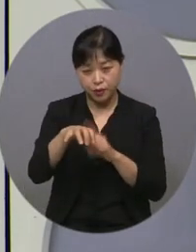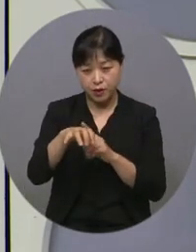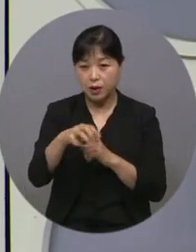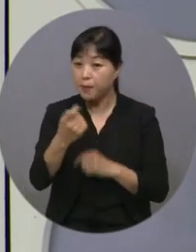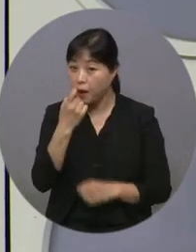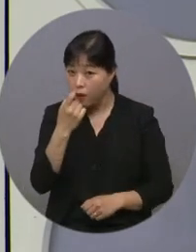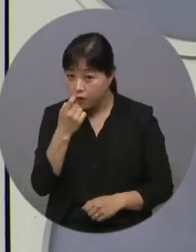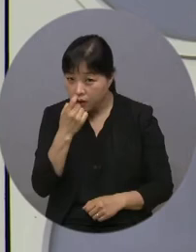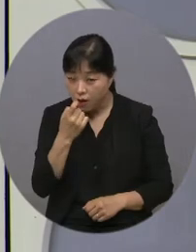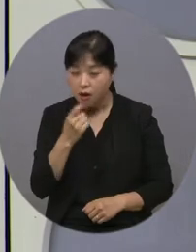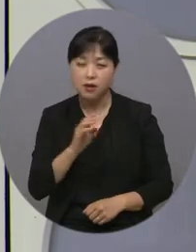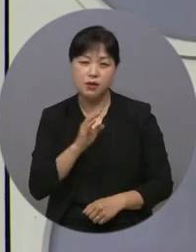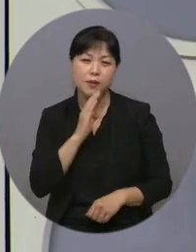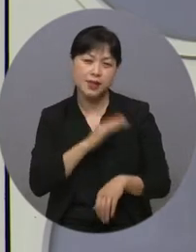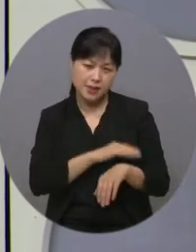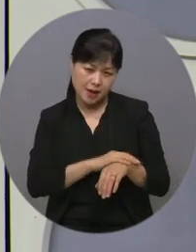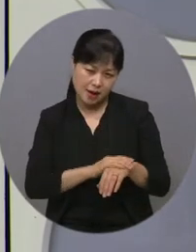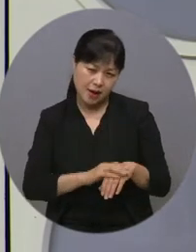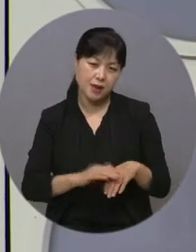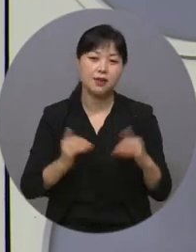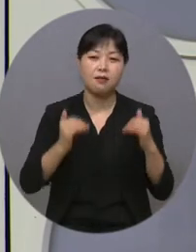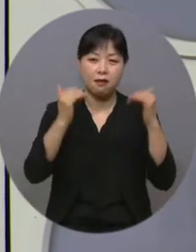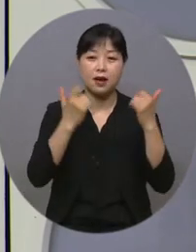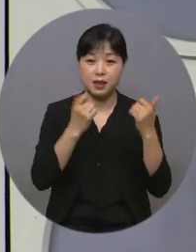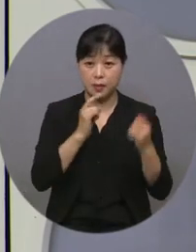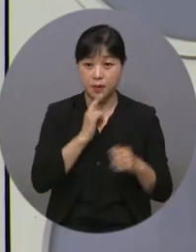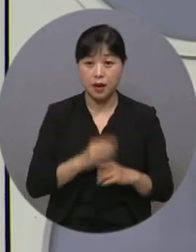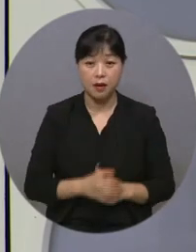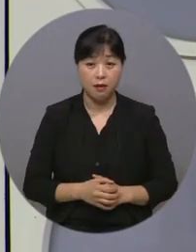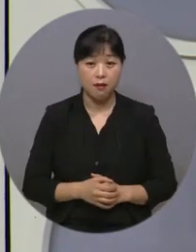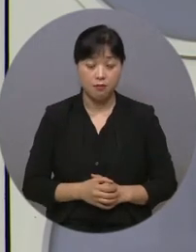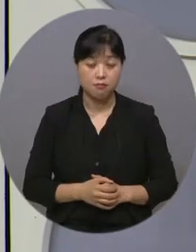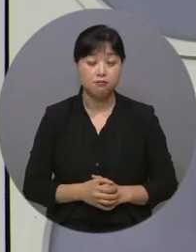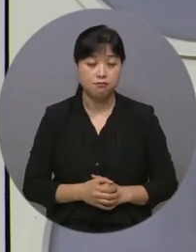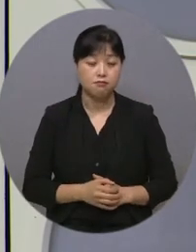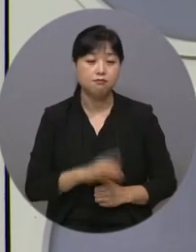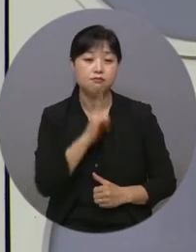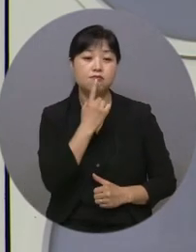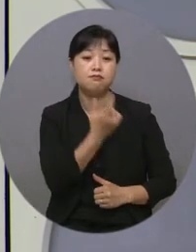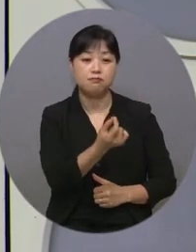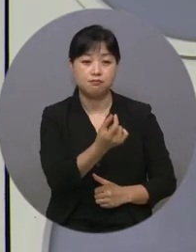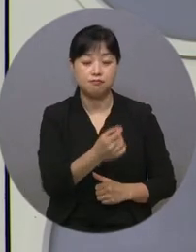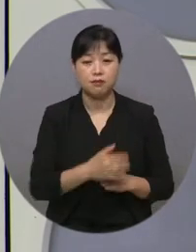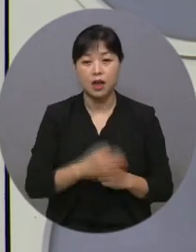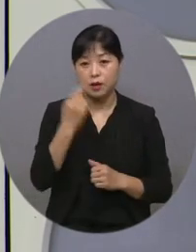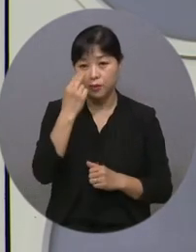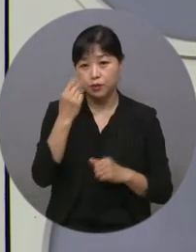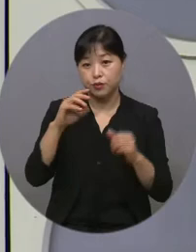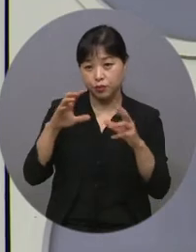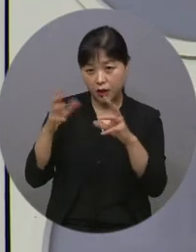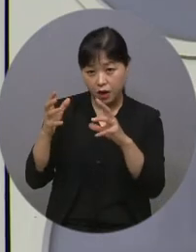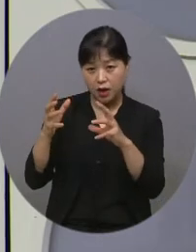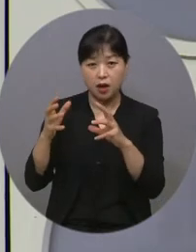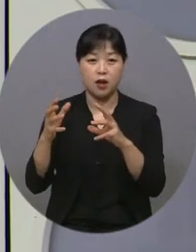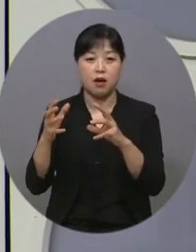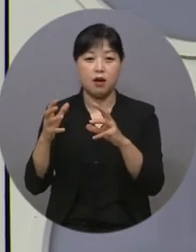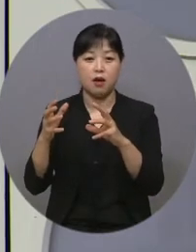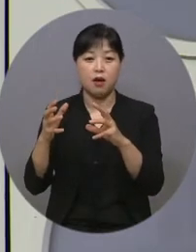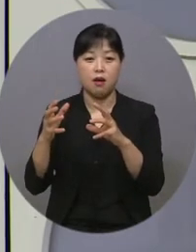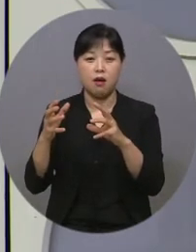아주 잘 본 겁니다. 미국에 있는 명문 대학의 입학자들은